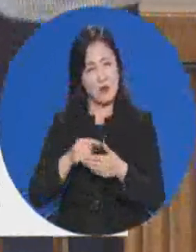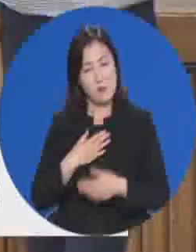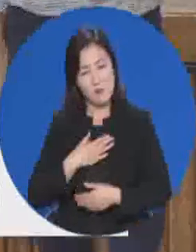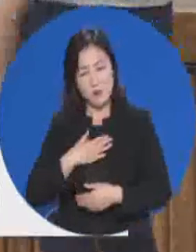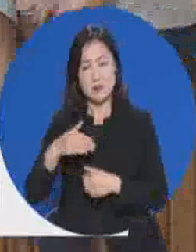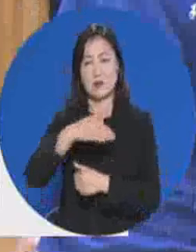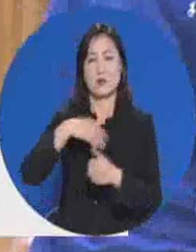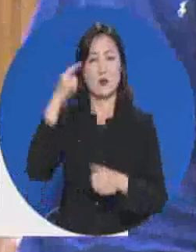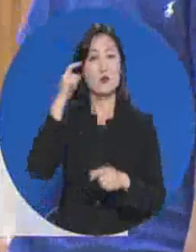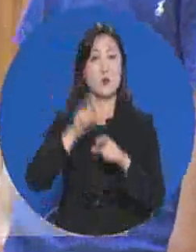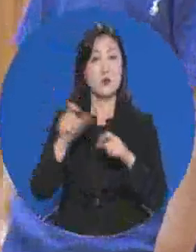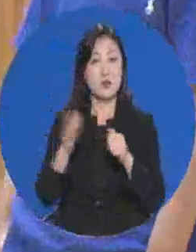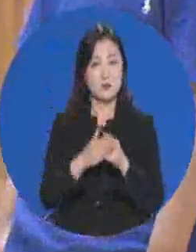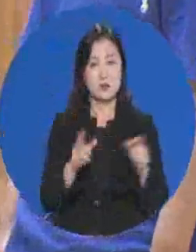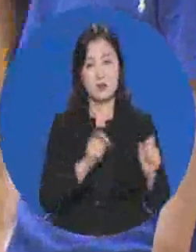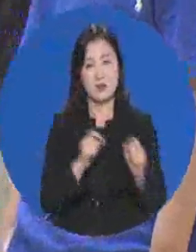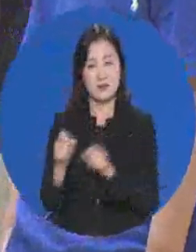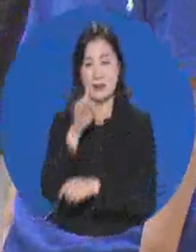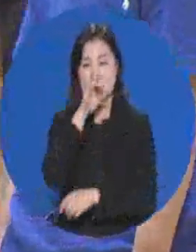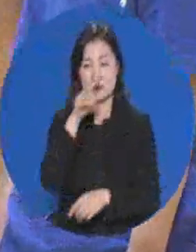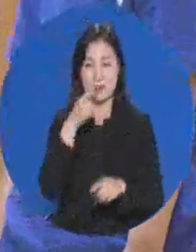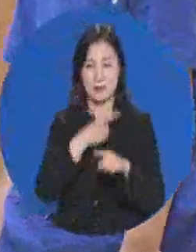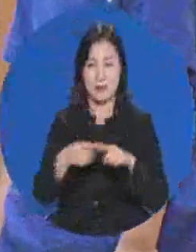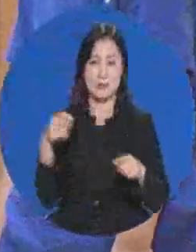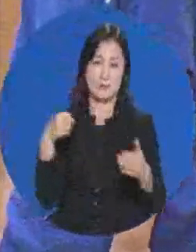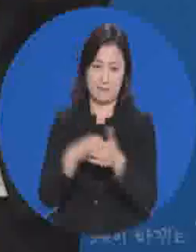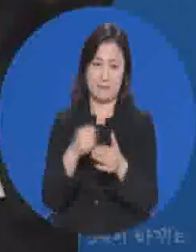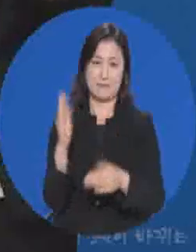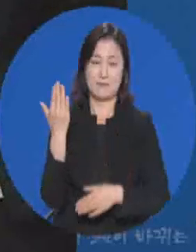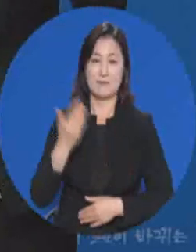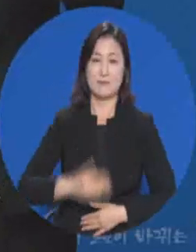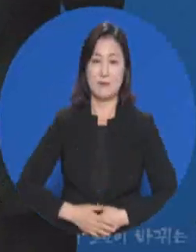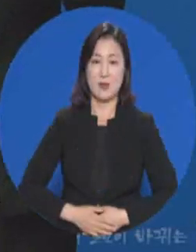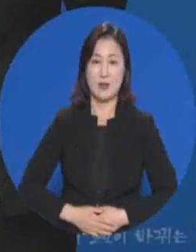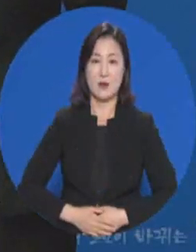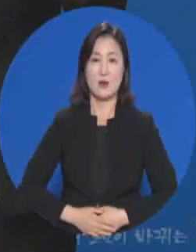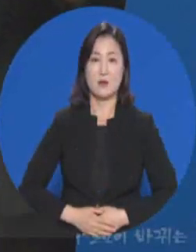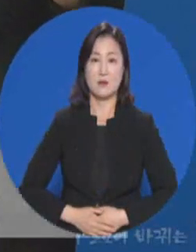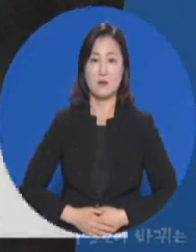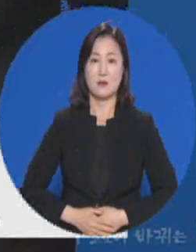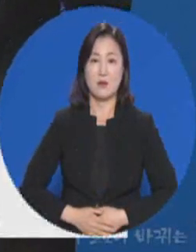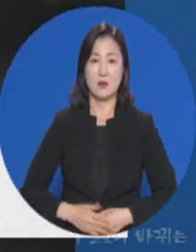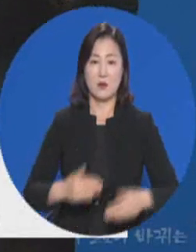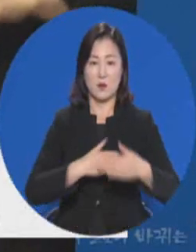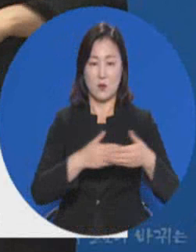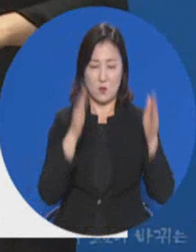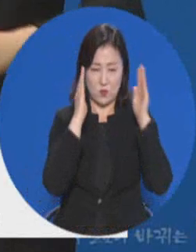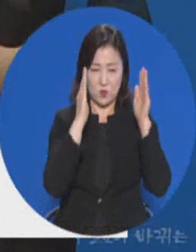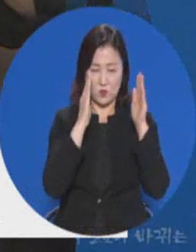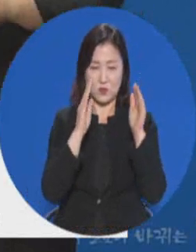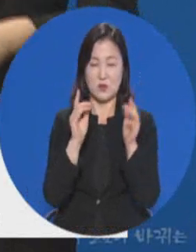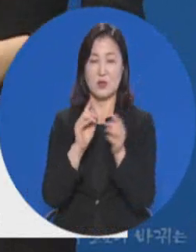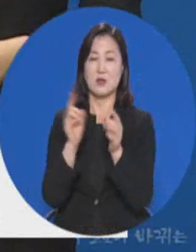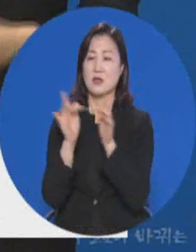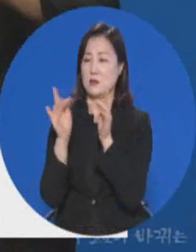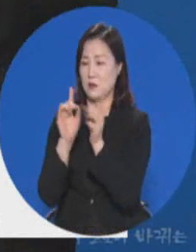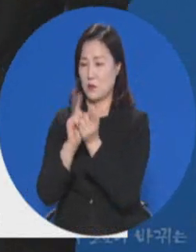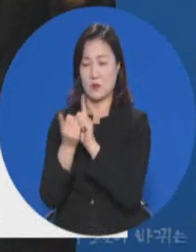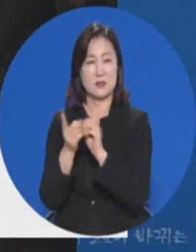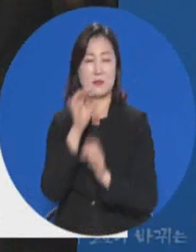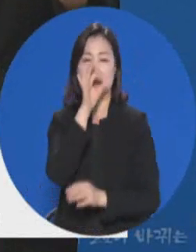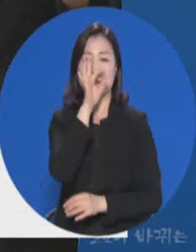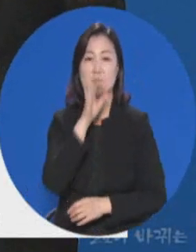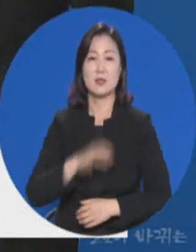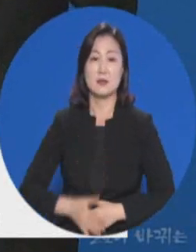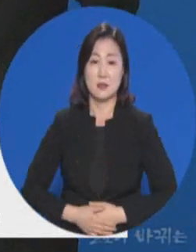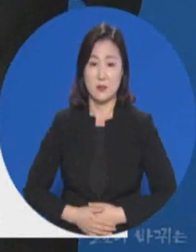이상 등교 수업을 미룰 수 없다고 판단했다고 밝혔습니다. 교실 수업을 결코 대신할 수 없습니다. 학령기